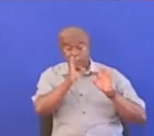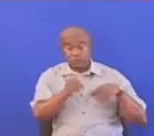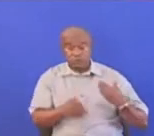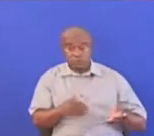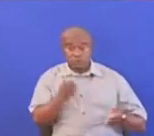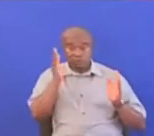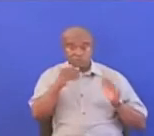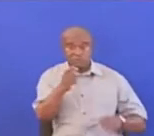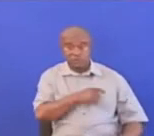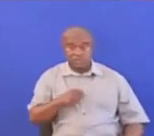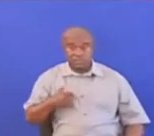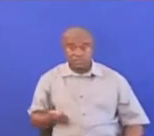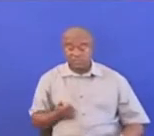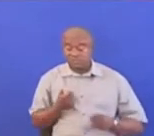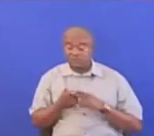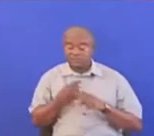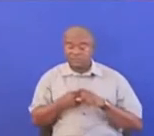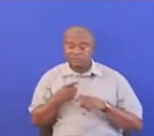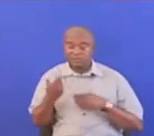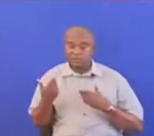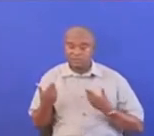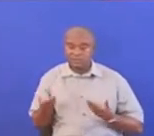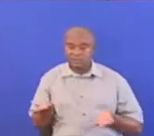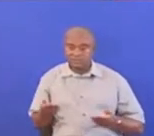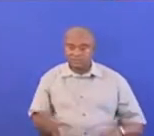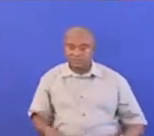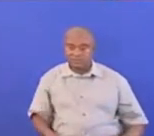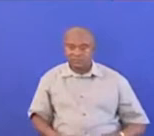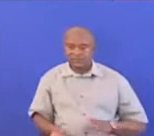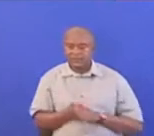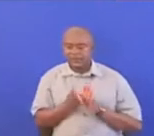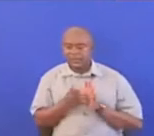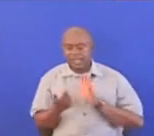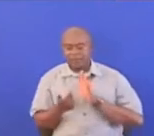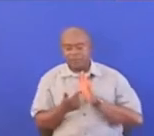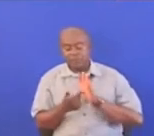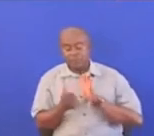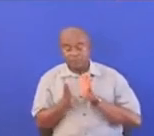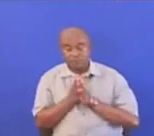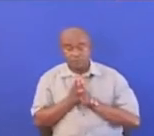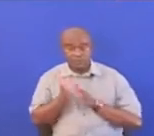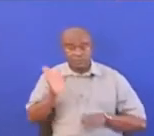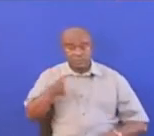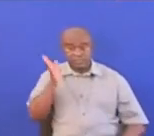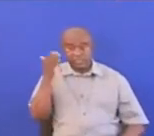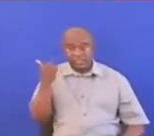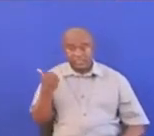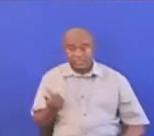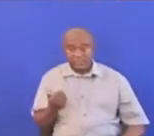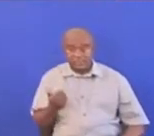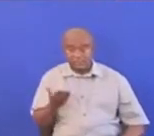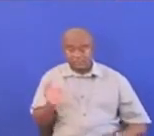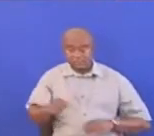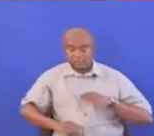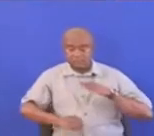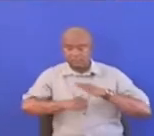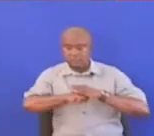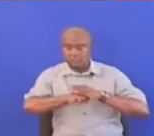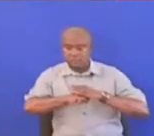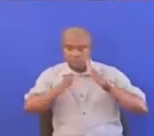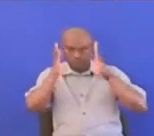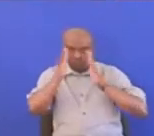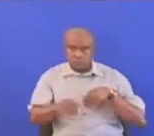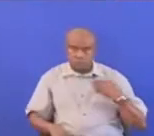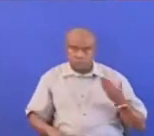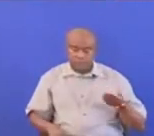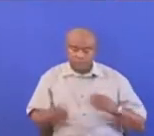Rais Dr. Samia Suluhu Hassan ambayo ameionyesha, naiomba serikali sasa tumuunge mkono